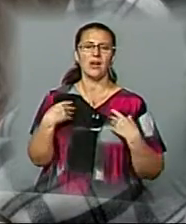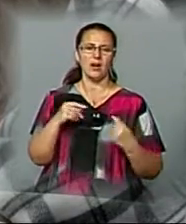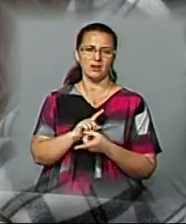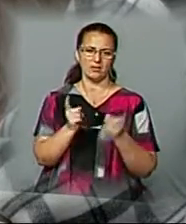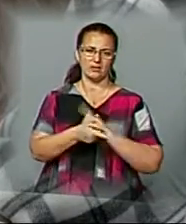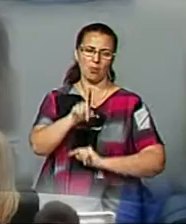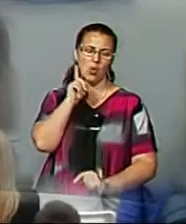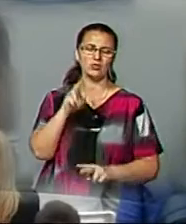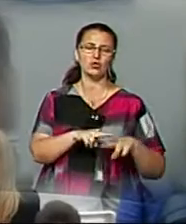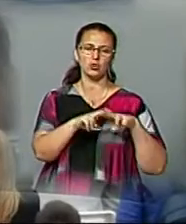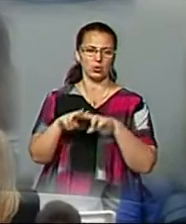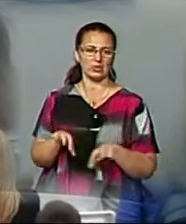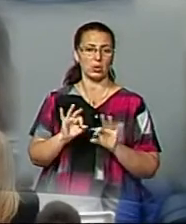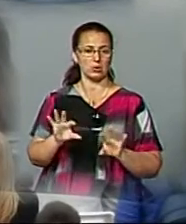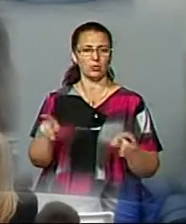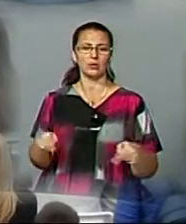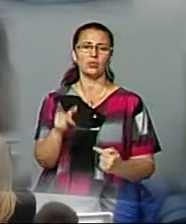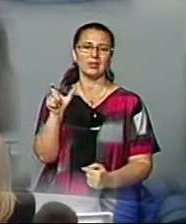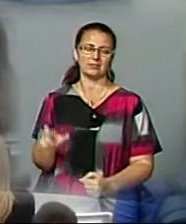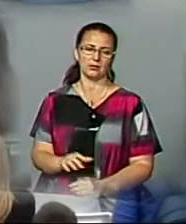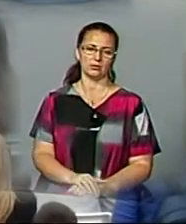молодіжною столицею, розповідають організатори.